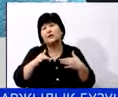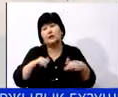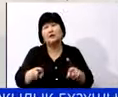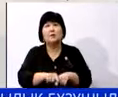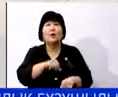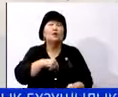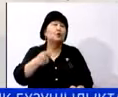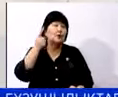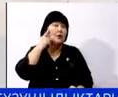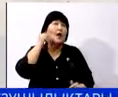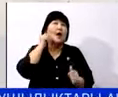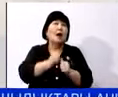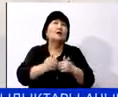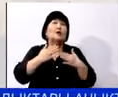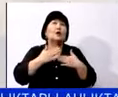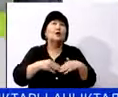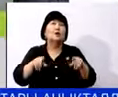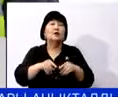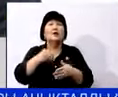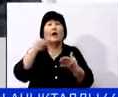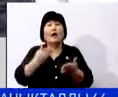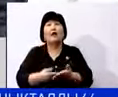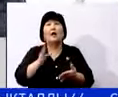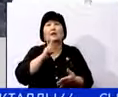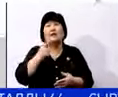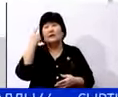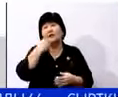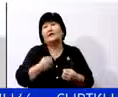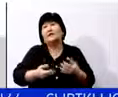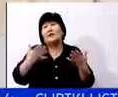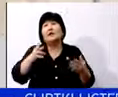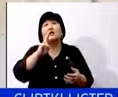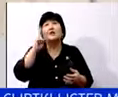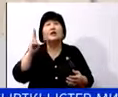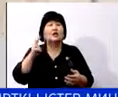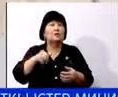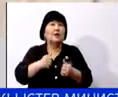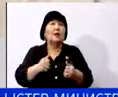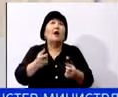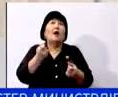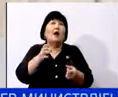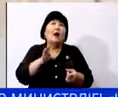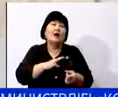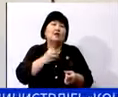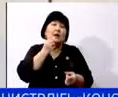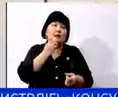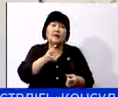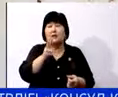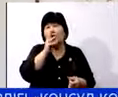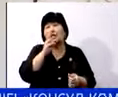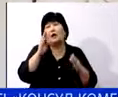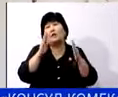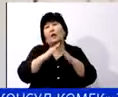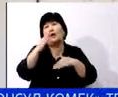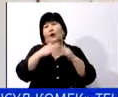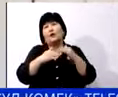өзім ойлаймын. Әрке шүкірінен танбаған аяулана үнемі жайдары жүреді. Ешкімнен кем емес, азда болса берекелі айлығымен баспана